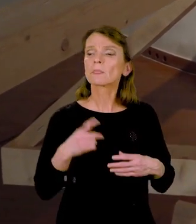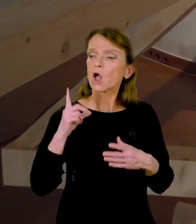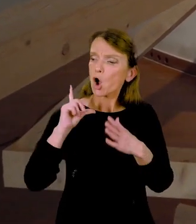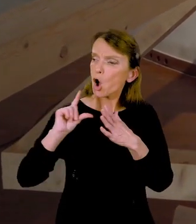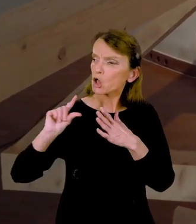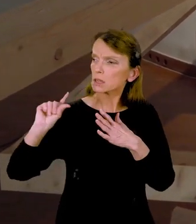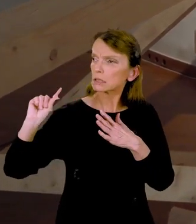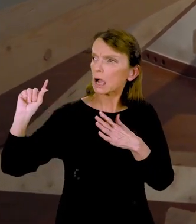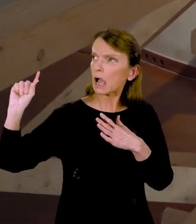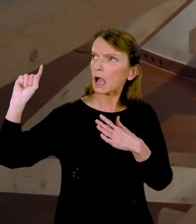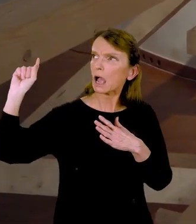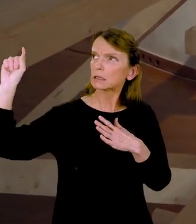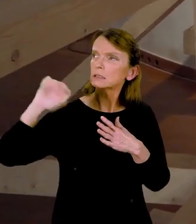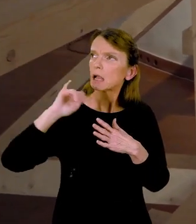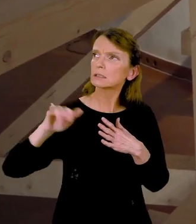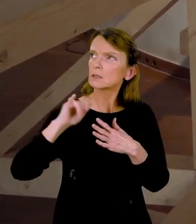Odhajanje vekov.